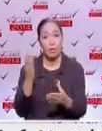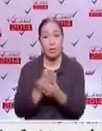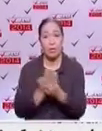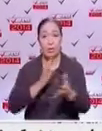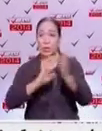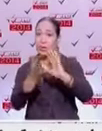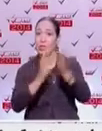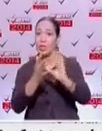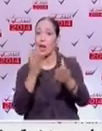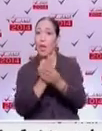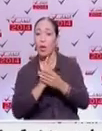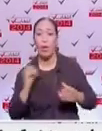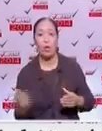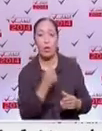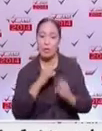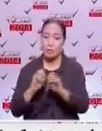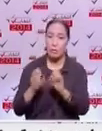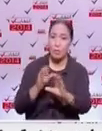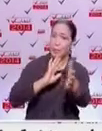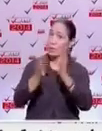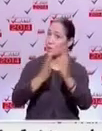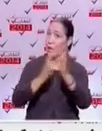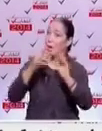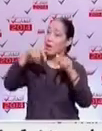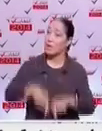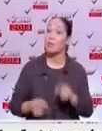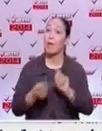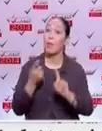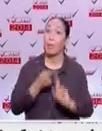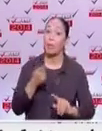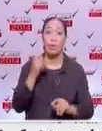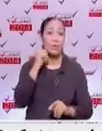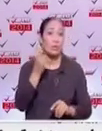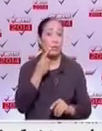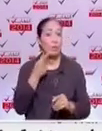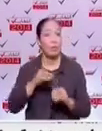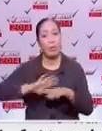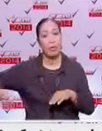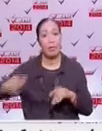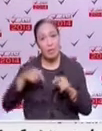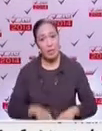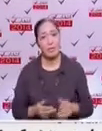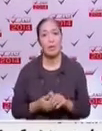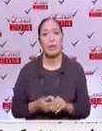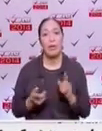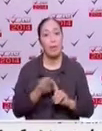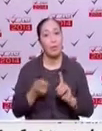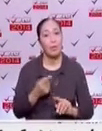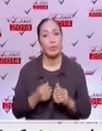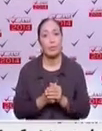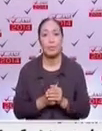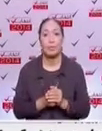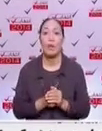لذوي الإعاقة وتعميمها في جميع المؤسسات التربوية، من حضر الأساس التربوي لتسهيل التواصل لفئة